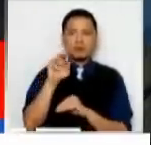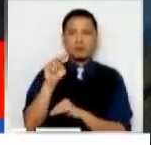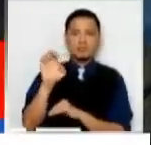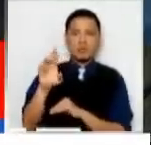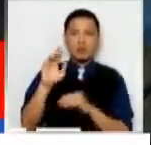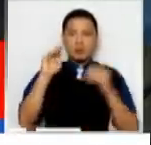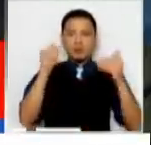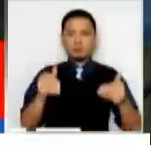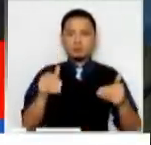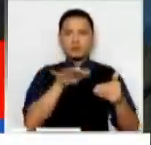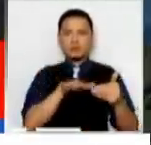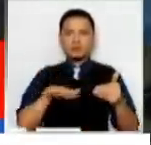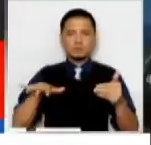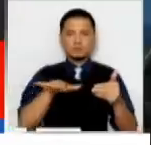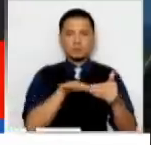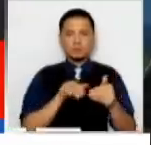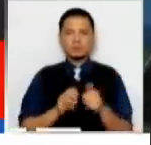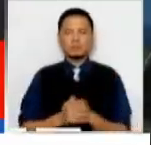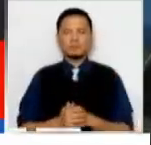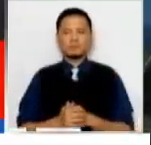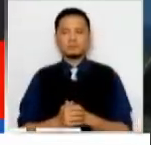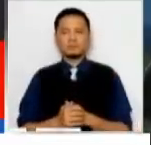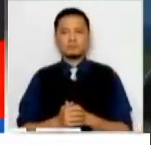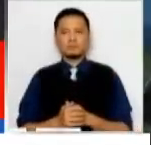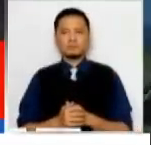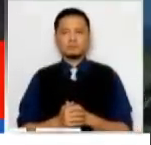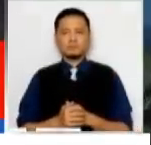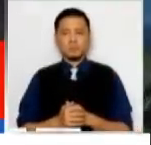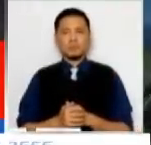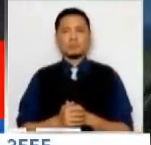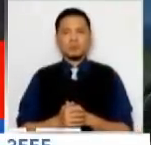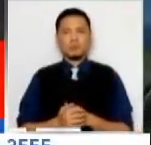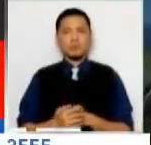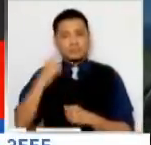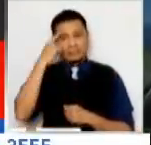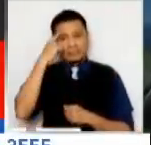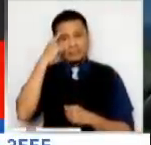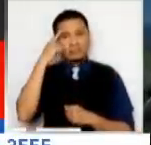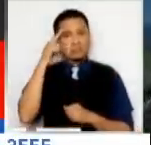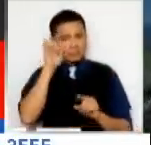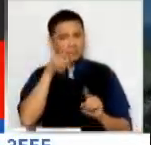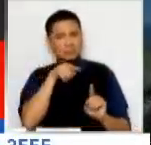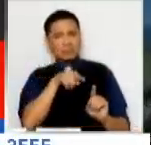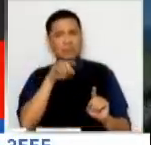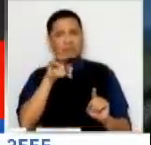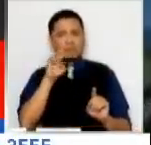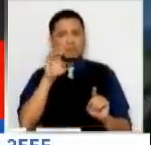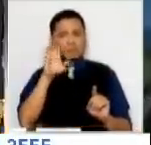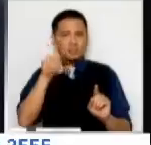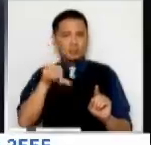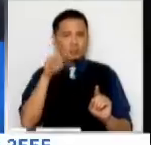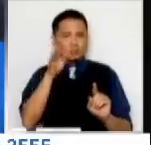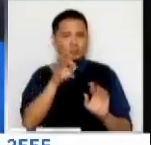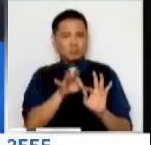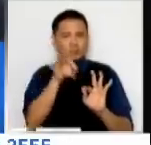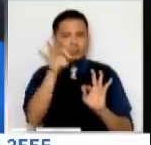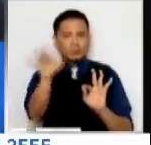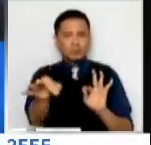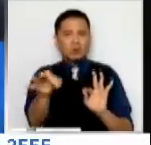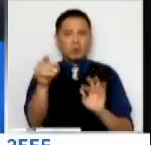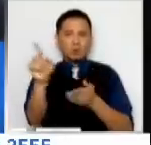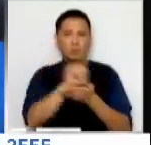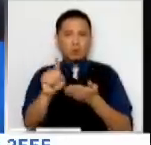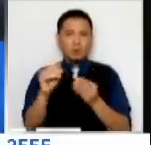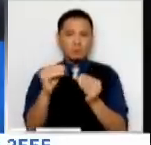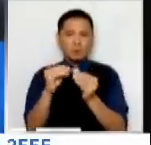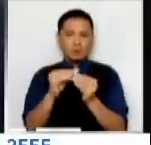Personally, it is an extension of the current MECQ. By another week. Ang sinasabi nga po